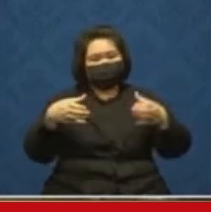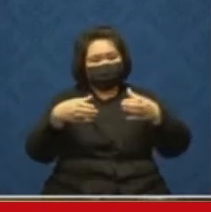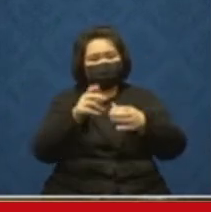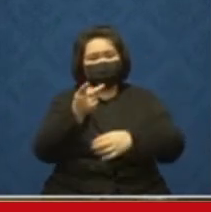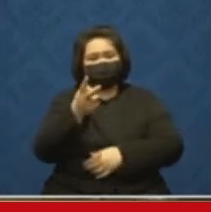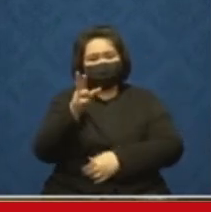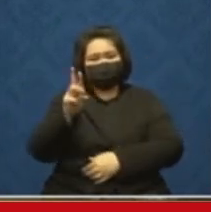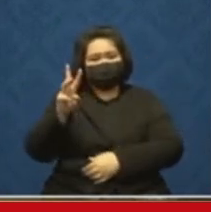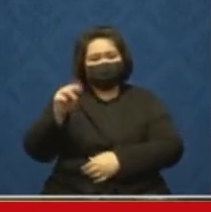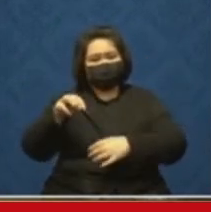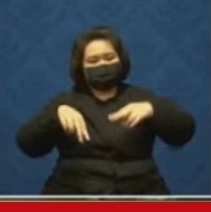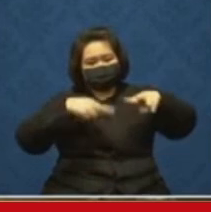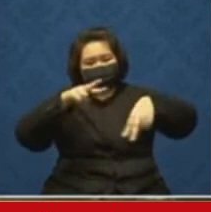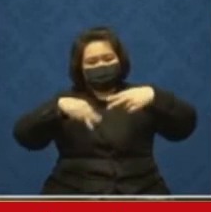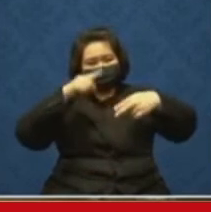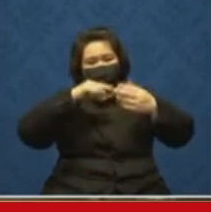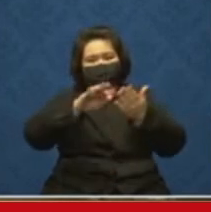ของคณะรัฐมตรีชุดนี้